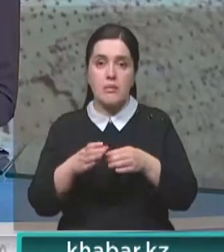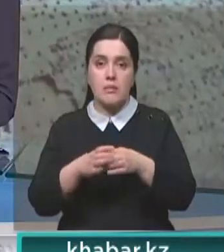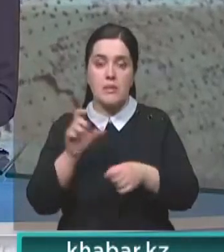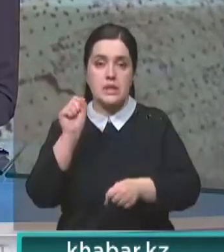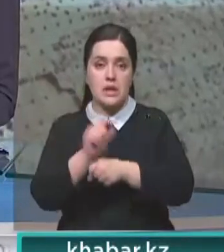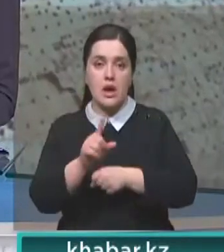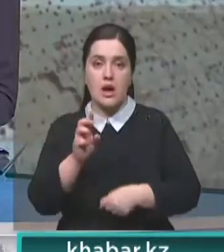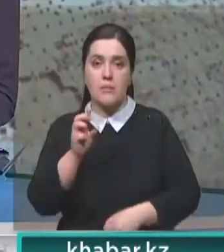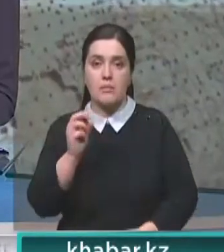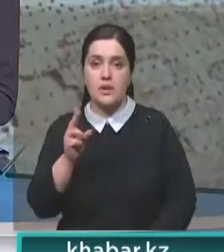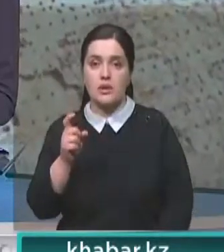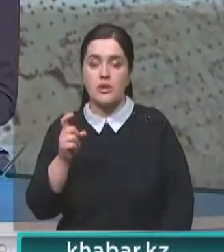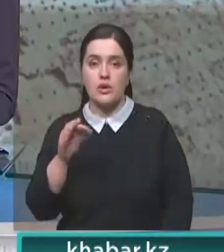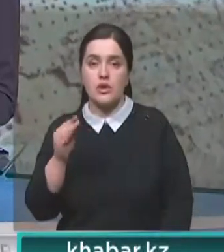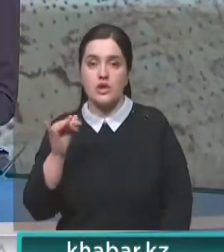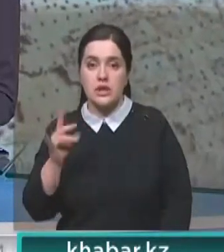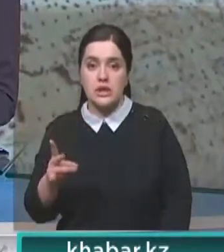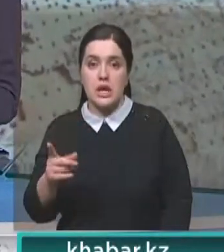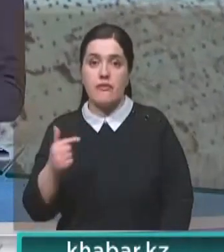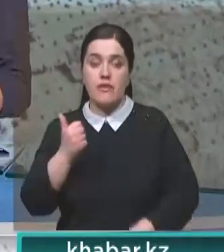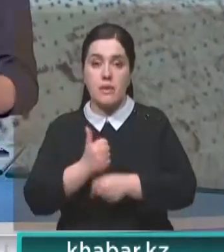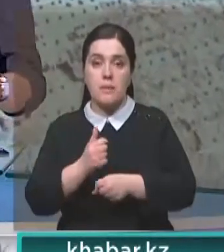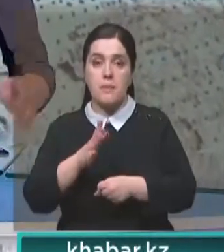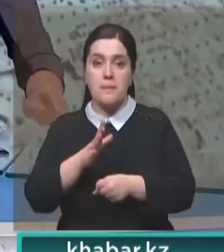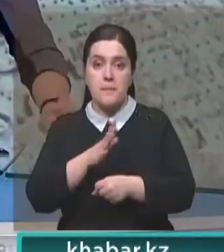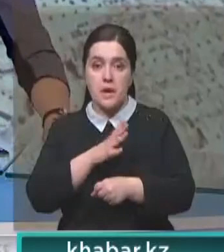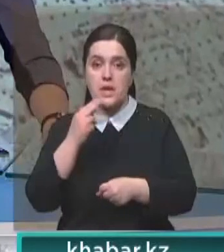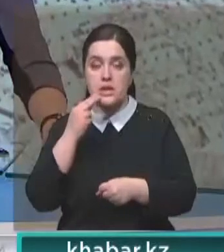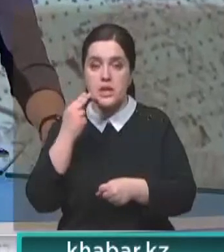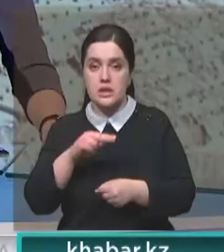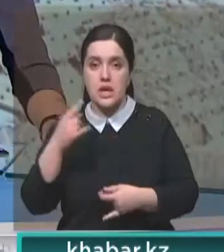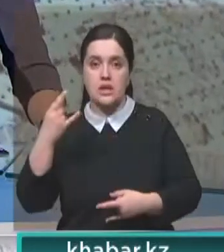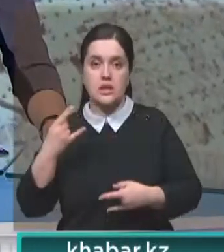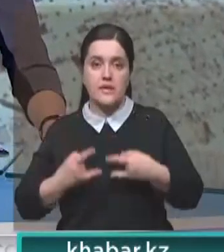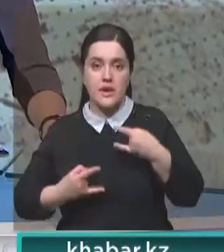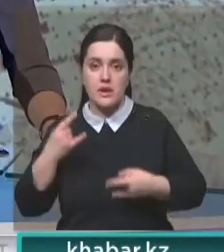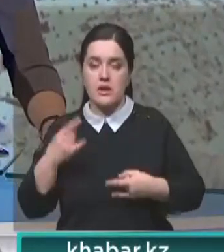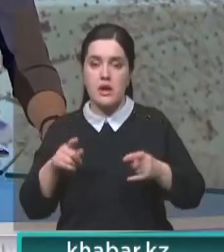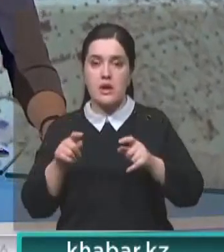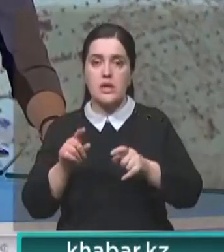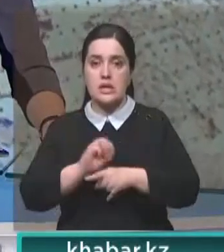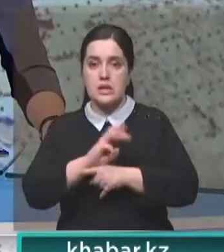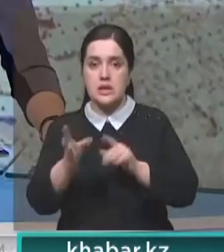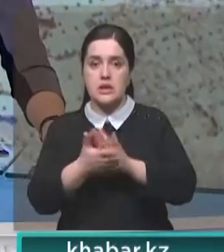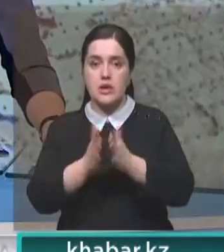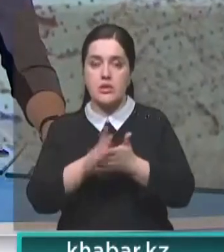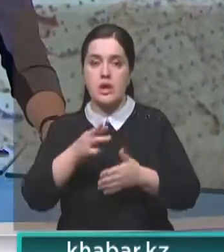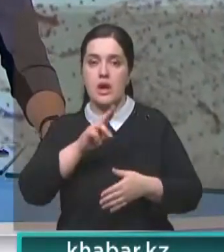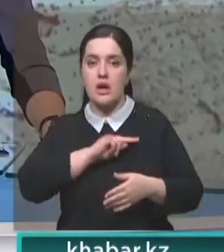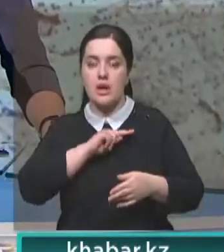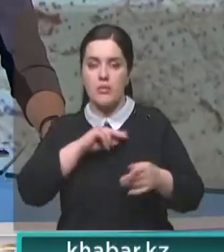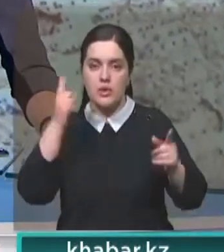коллективом «Хабара» оставил Ерлан Бекхожин, для которого во главе угла было и остается как качество телепродукта, так и